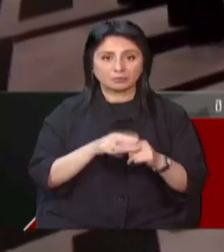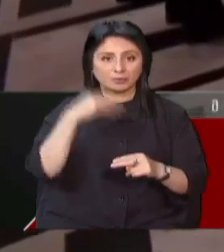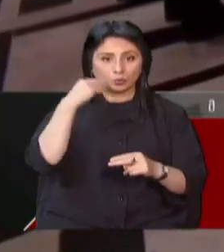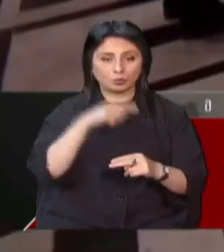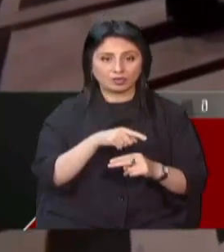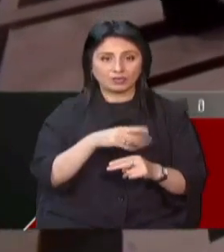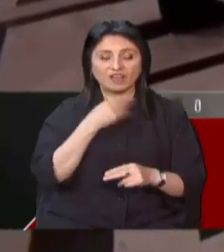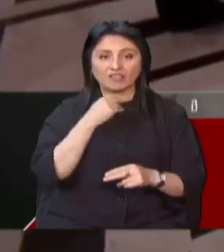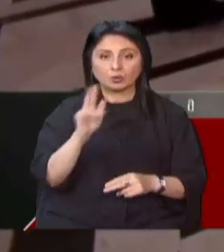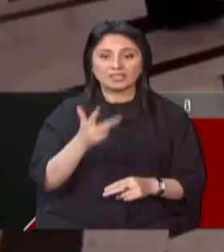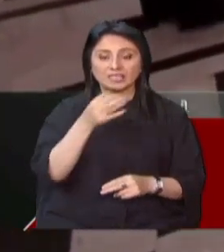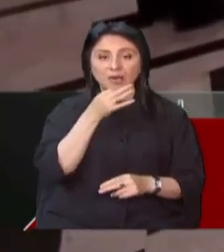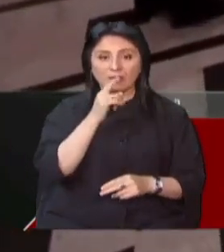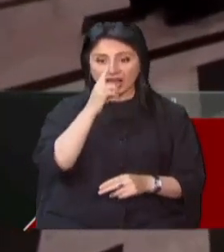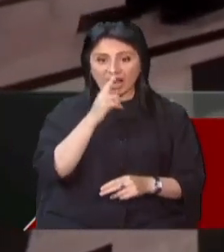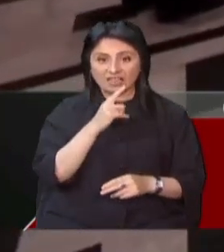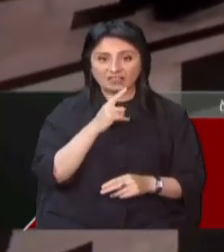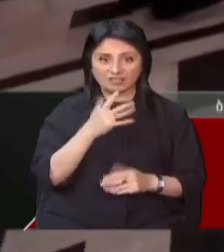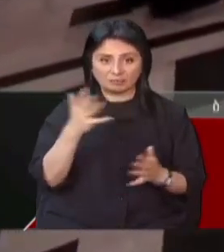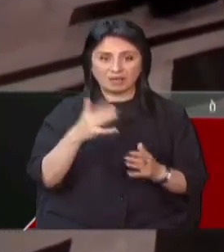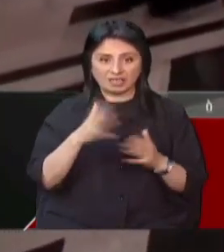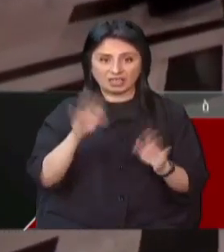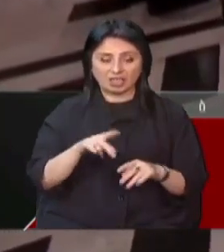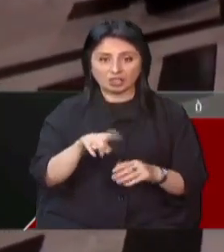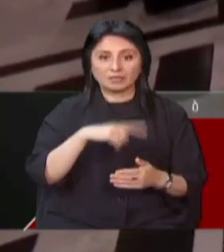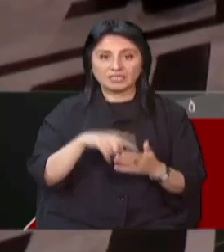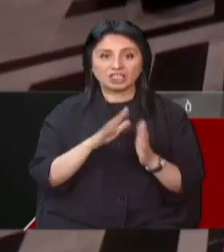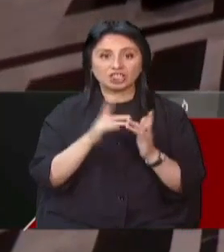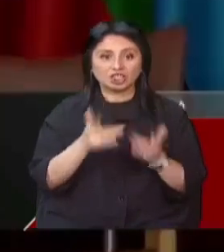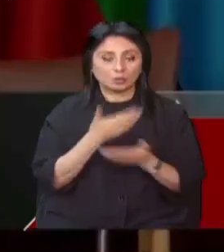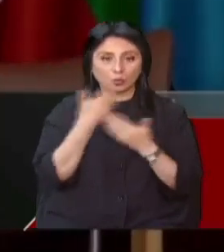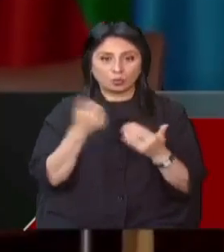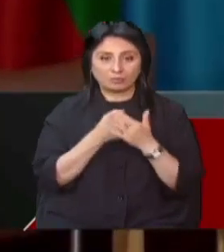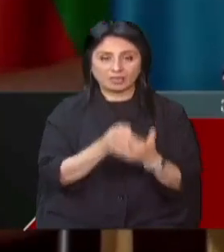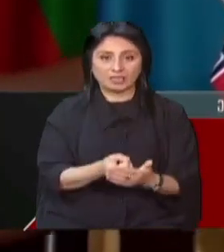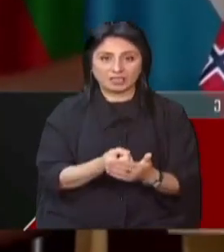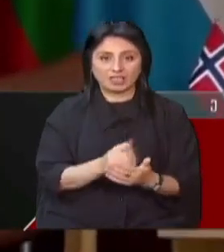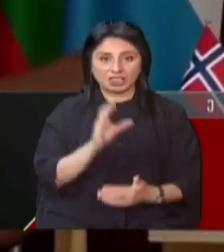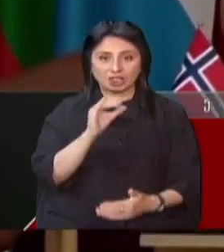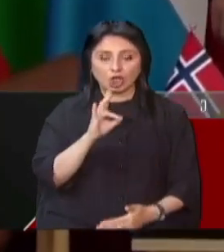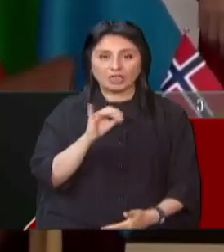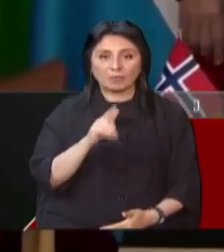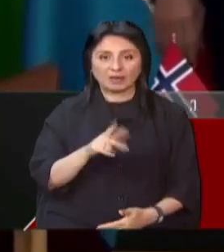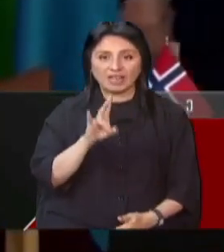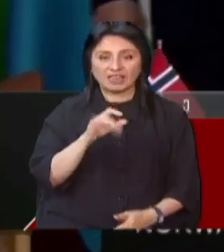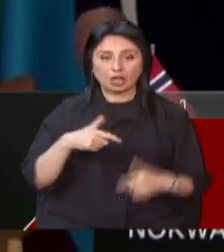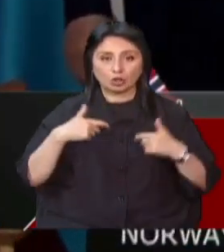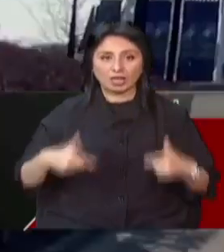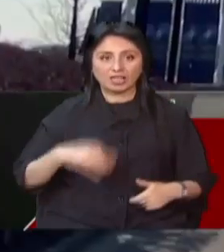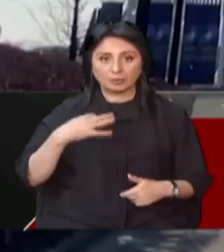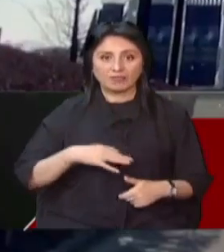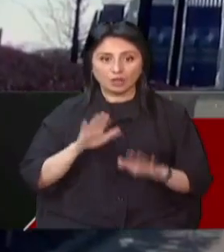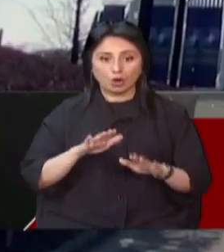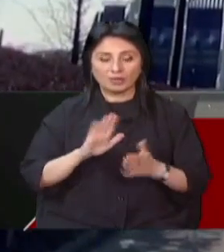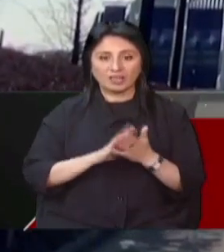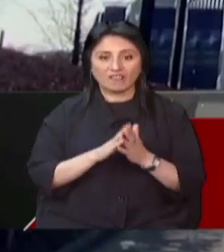თურქეთი ქმნის. ვილნიუსის სამიტამდე ერთ თვეზე ცოტა მეტი რჩება და ამ საკითხზე შეთანხმება არაა მიღწეული. იენს სტოლტენბერგს ნატოს გენერალურ მდივნად